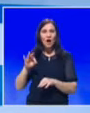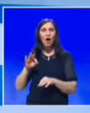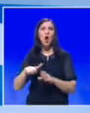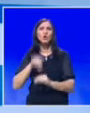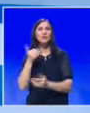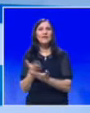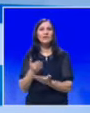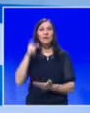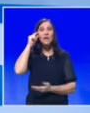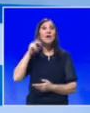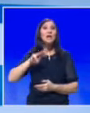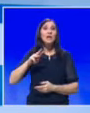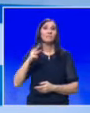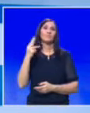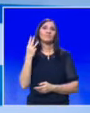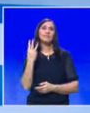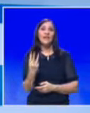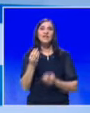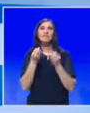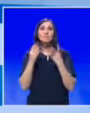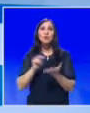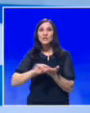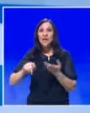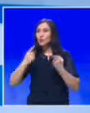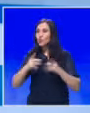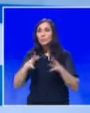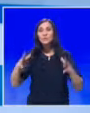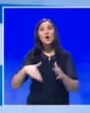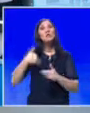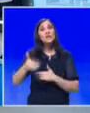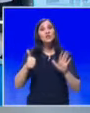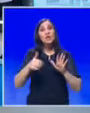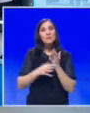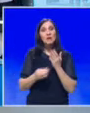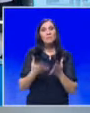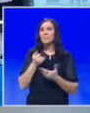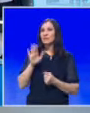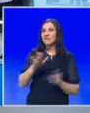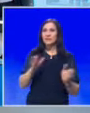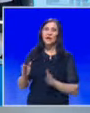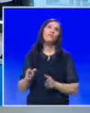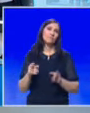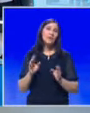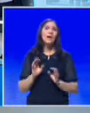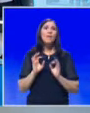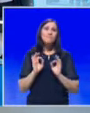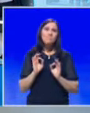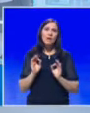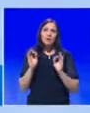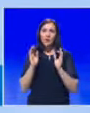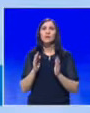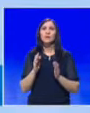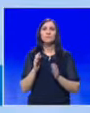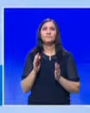възможен сценарий. Друго мнозинство след 6 март без вас? Нека да адресираме думите политическо търговия.